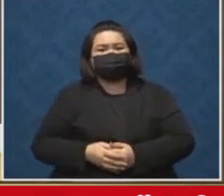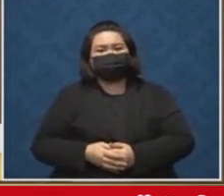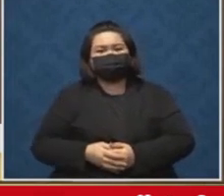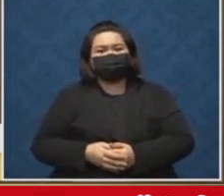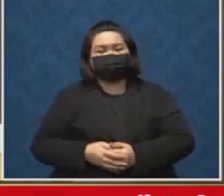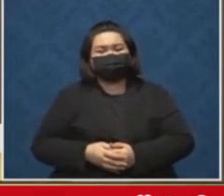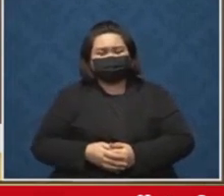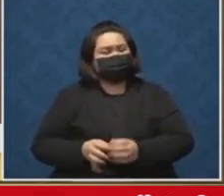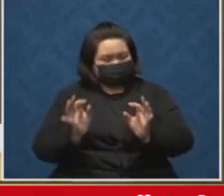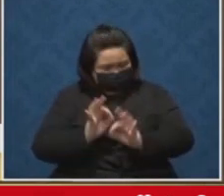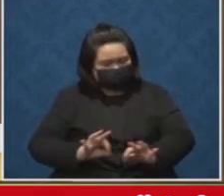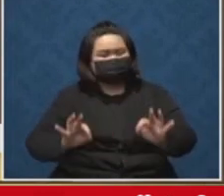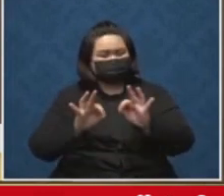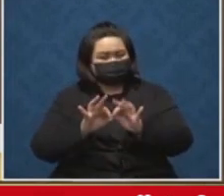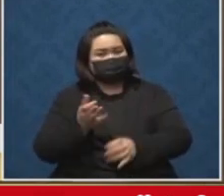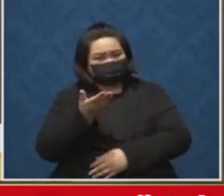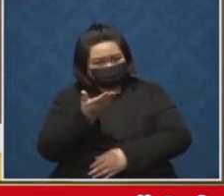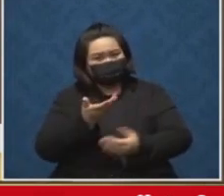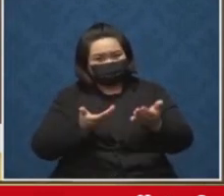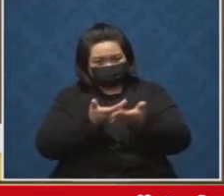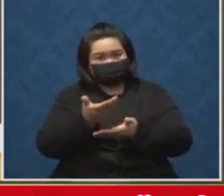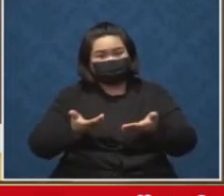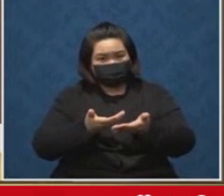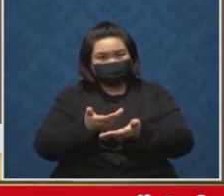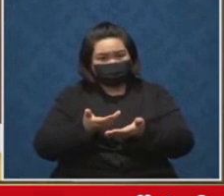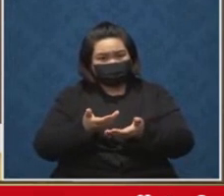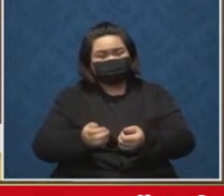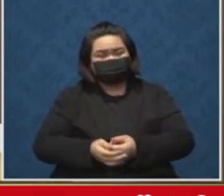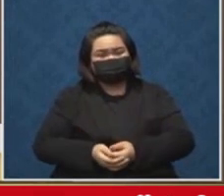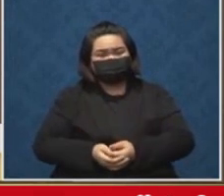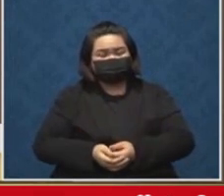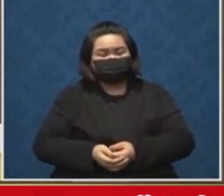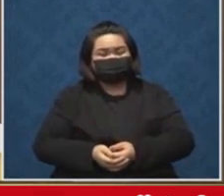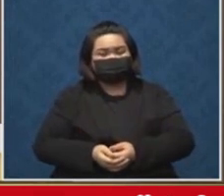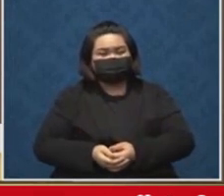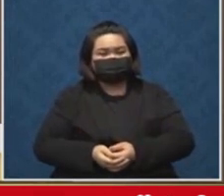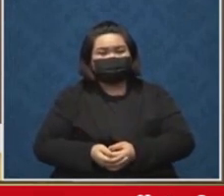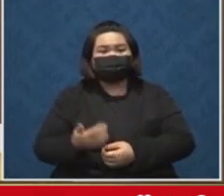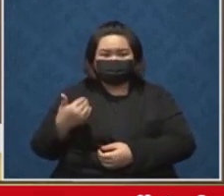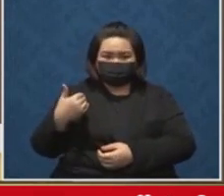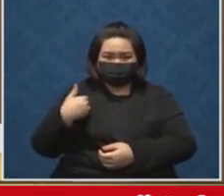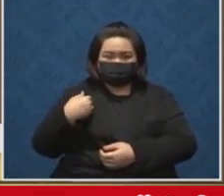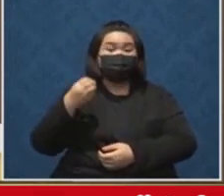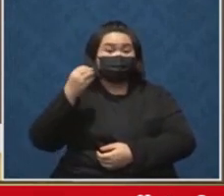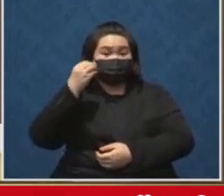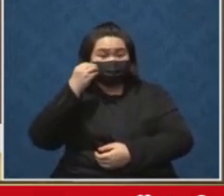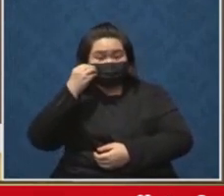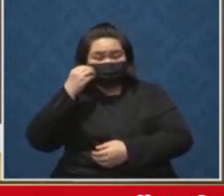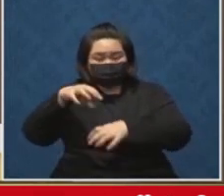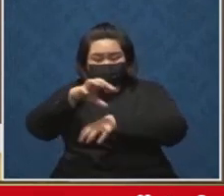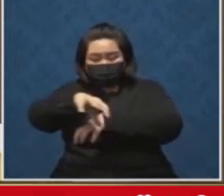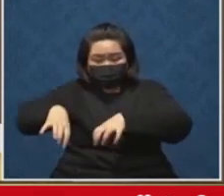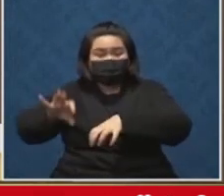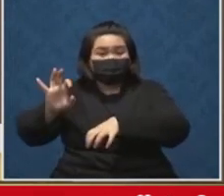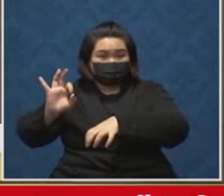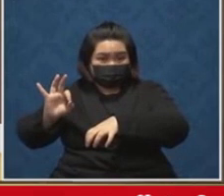งนะเรื่องนี้ขอให้พิจารณาด้วยที่สำคัญคืออีกบ้านหนึ่งบ้านโนนเจริญหมู่ที่9ตำบลก